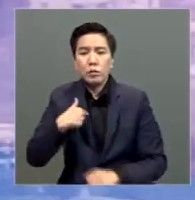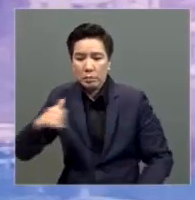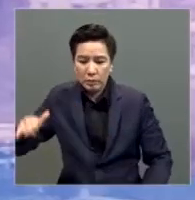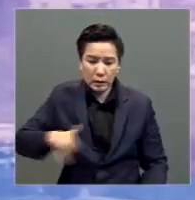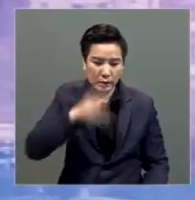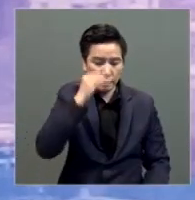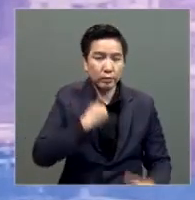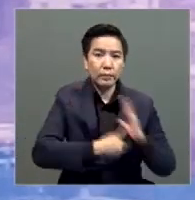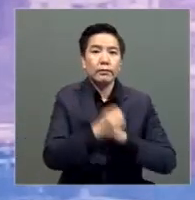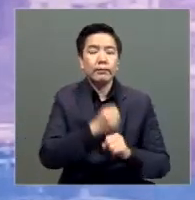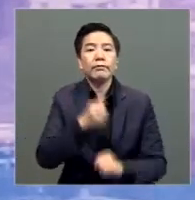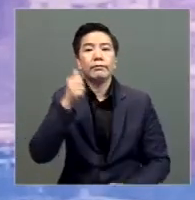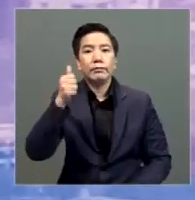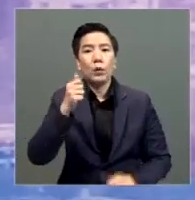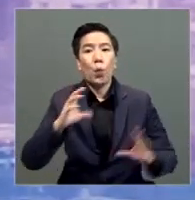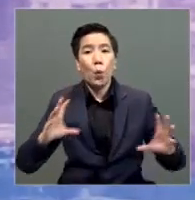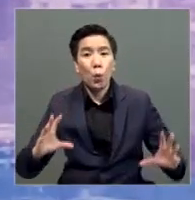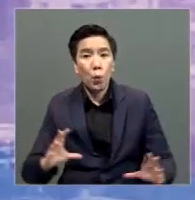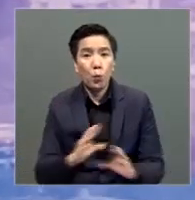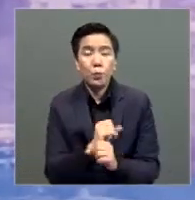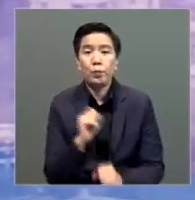ได้รวมทั้ง